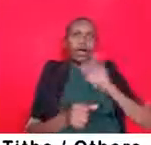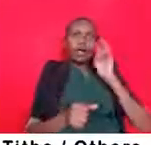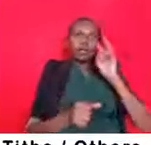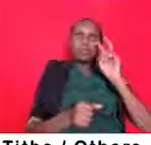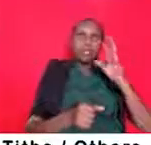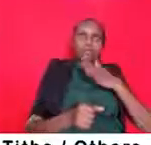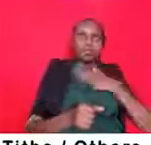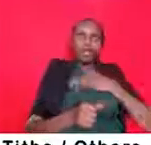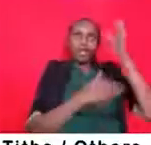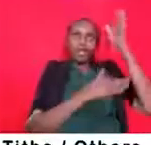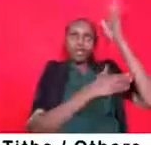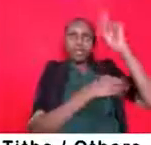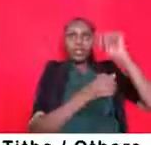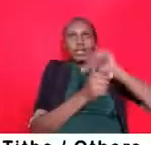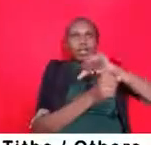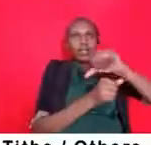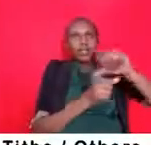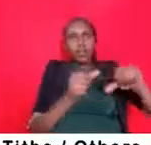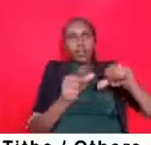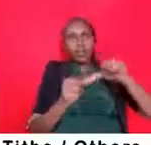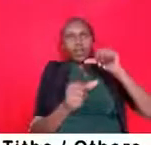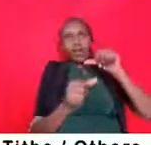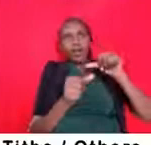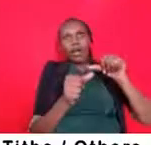around. I have seen my God turn it